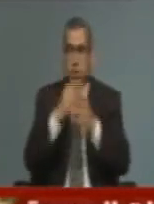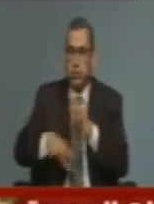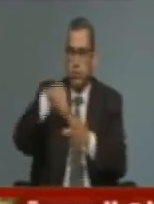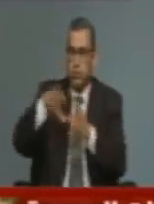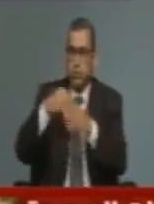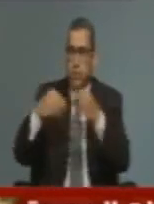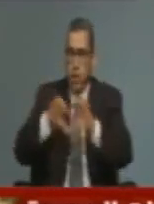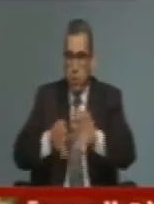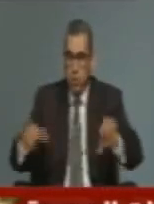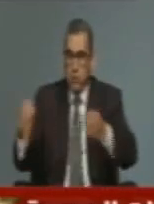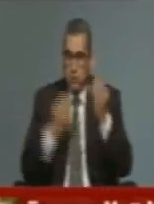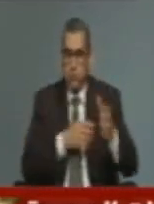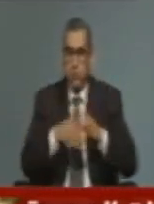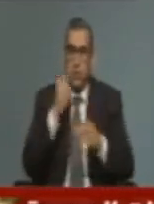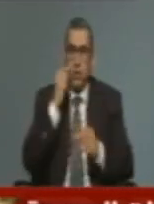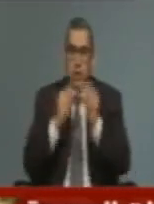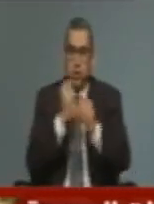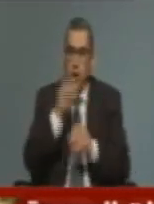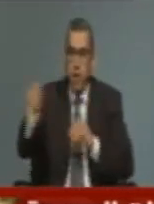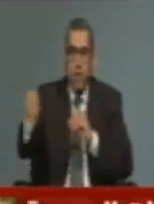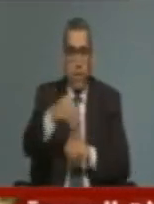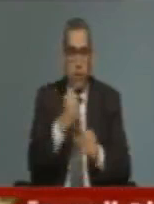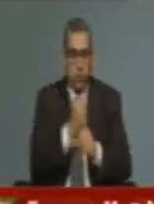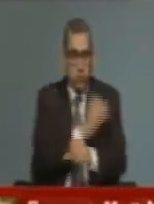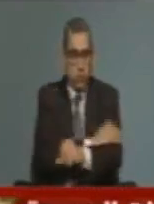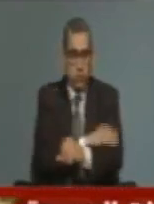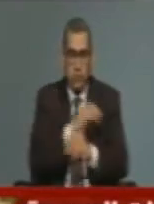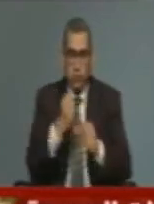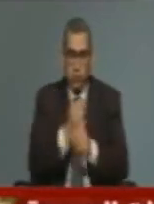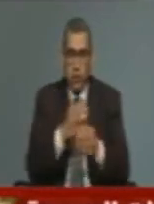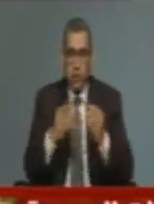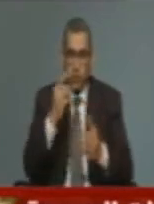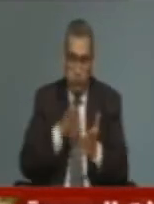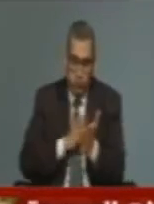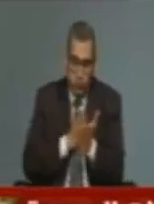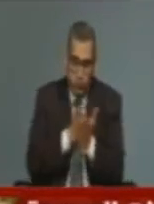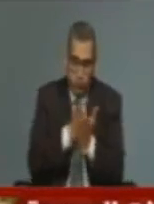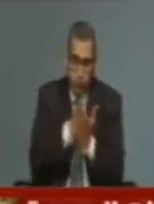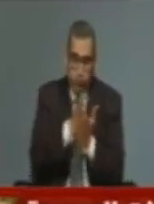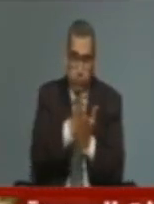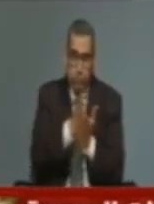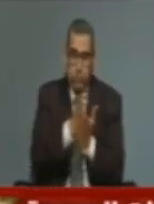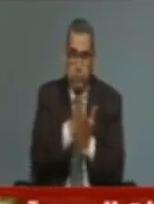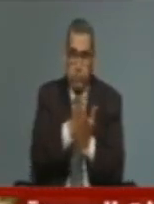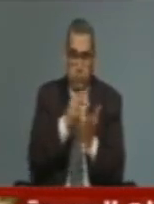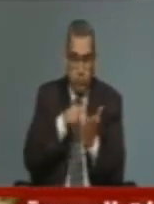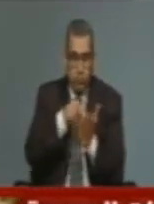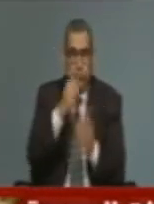وبتشغل ناس كتير في الموضوع. وبعدين برضو احنا ماشيين في سكة ان احنا يبقى عندنا